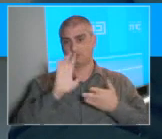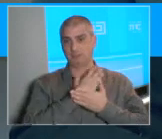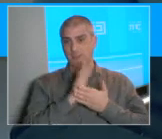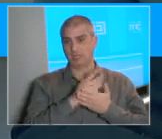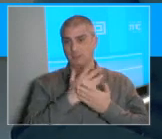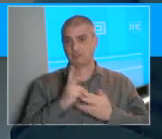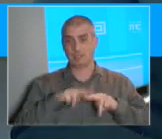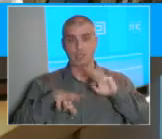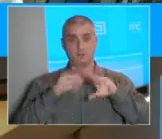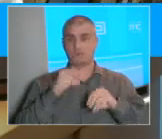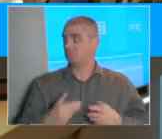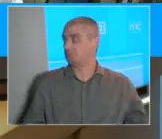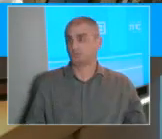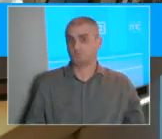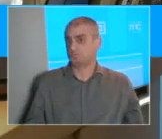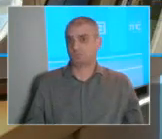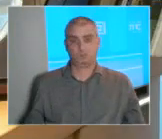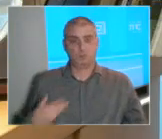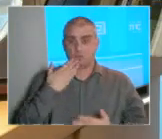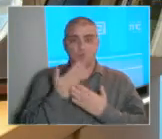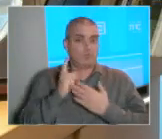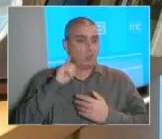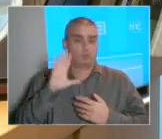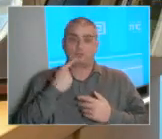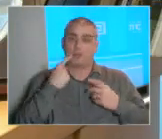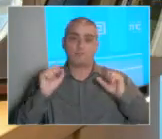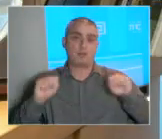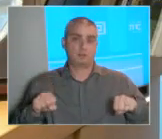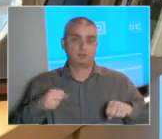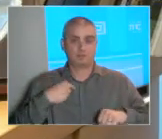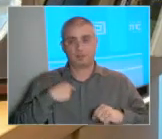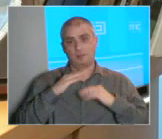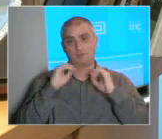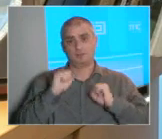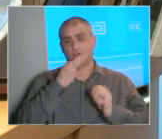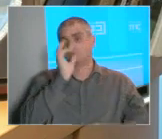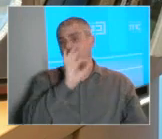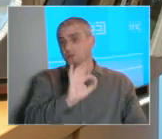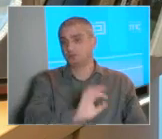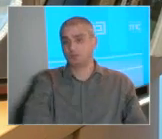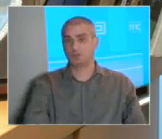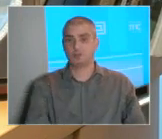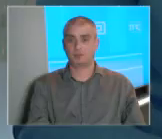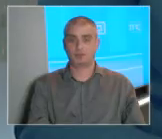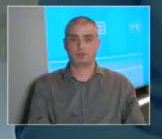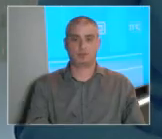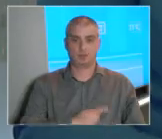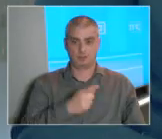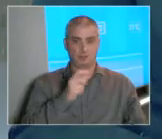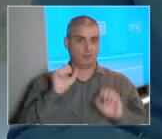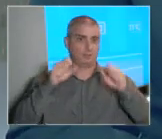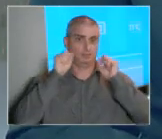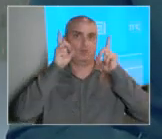הבחירות? לא שמעתי, אני מודה שלא שמעתי את דברי הנשיא, ואני מתבסס על השאלה שלך. אז הנשיא הופתע מזה